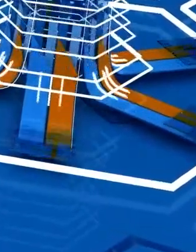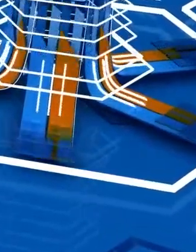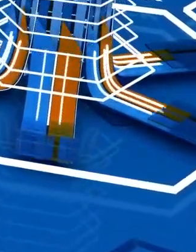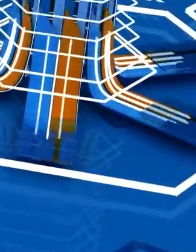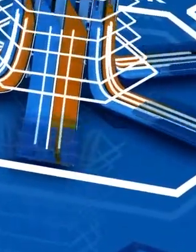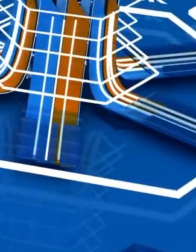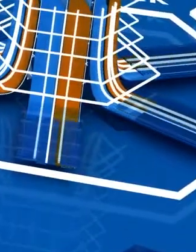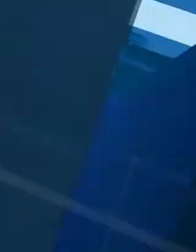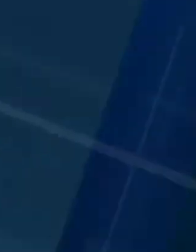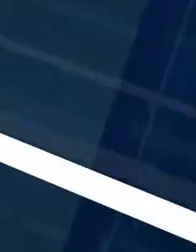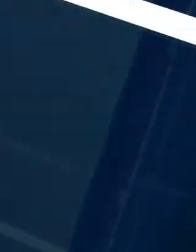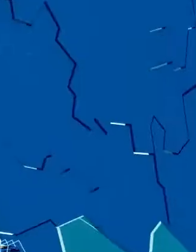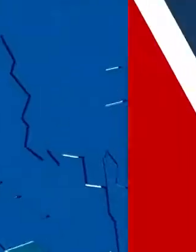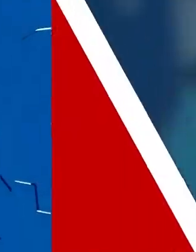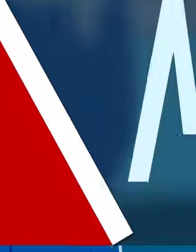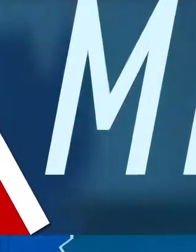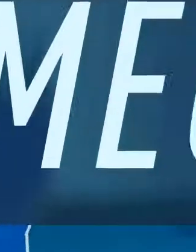МУЗЫКАЛЬНАЯ ЗАСТАВКА